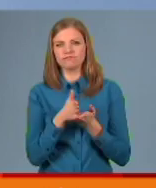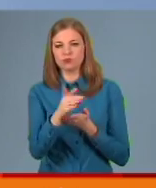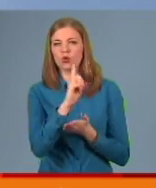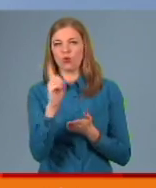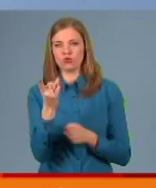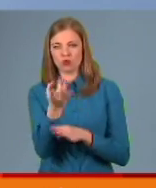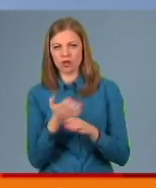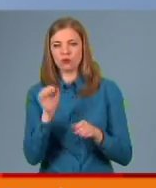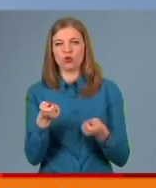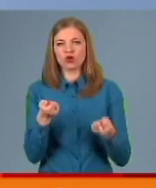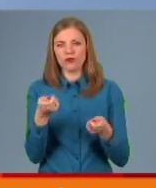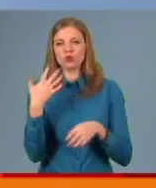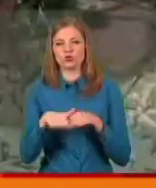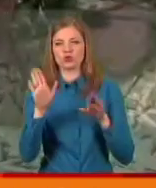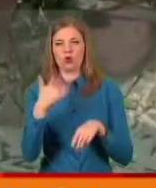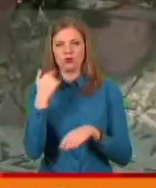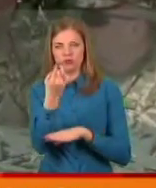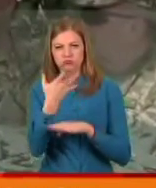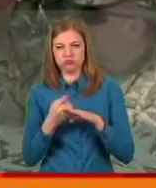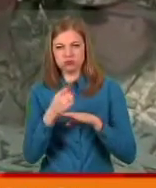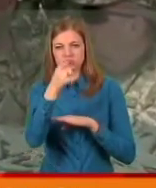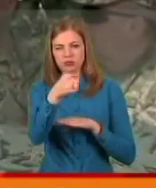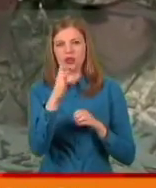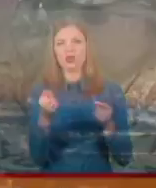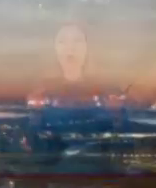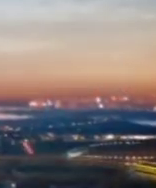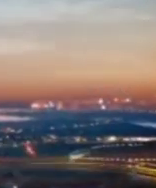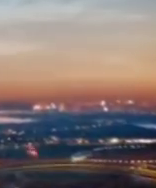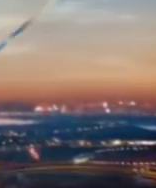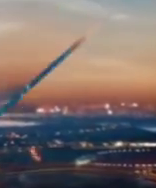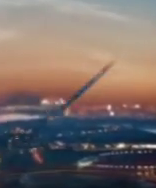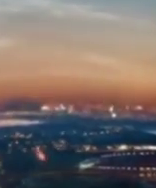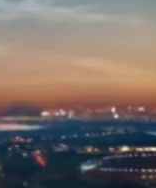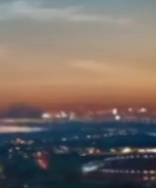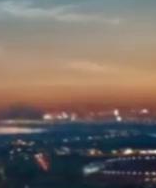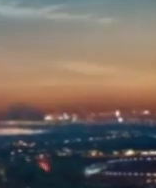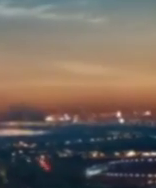кожної ракети можна коригувати вже в небі, наводячи на окрему ціль.